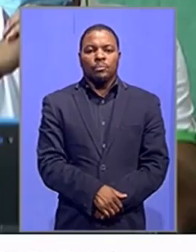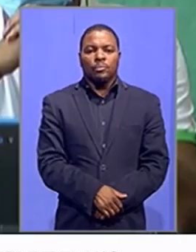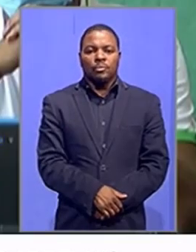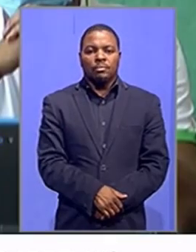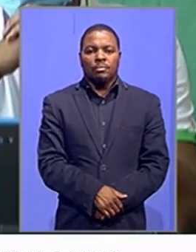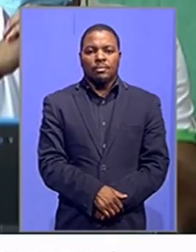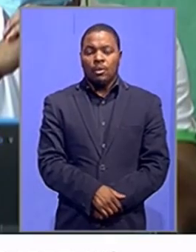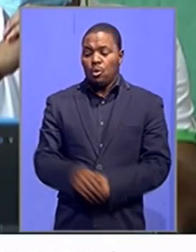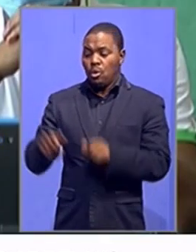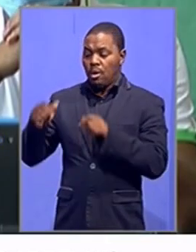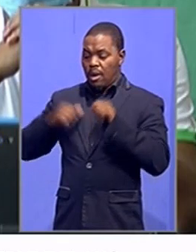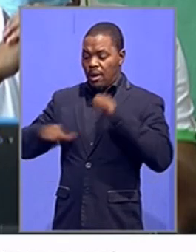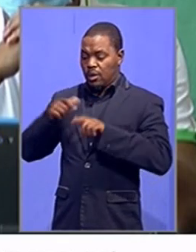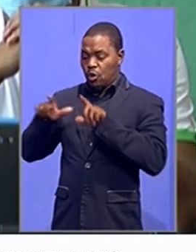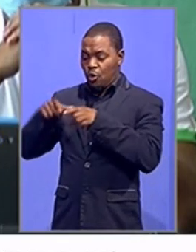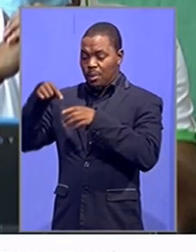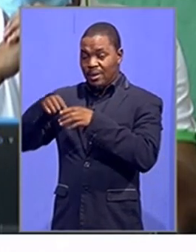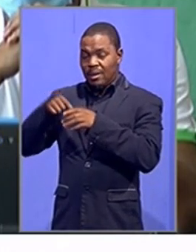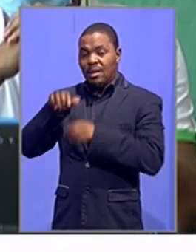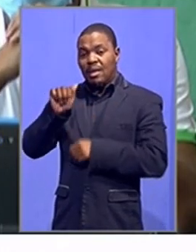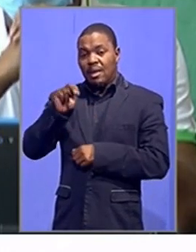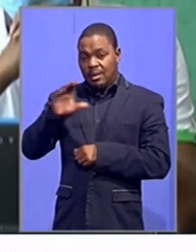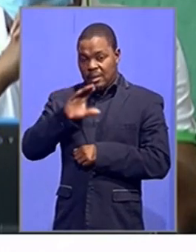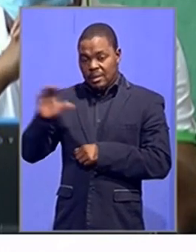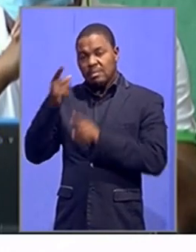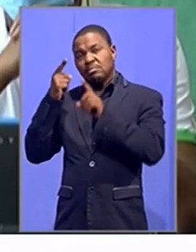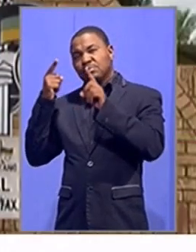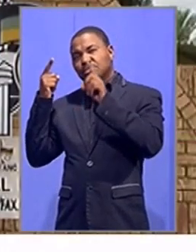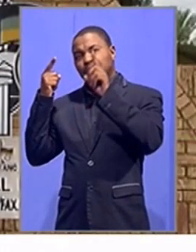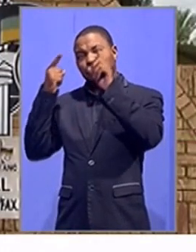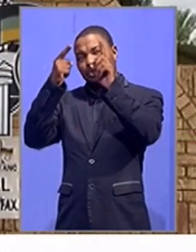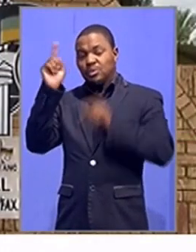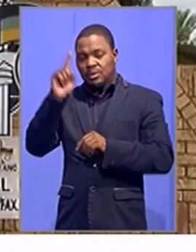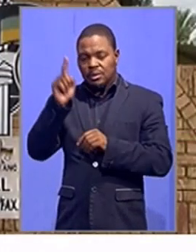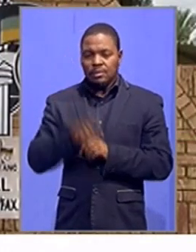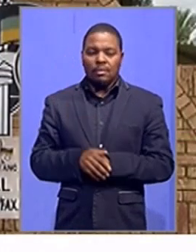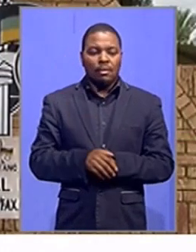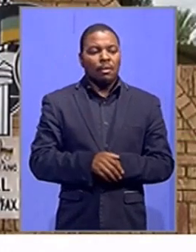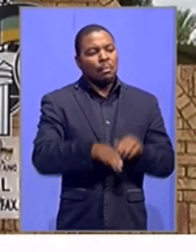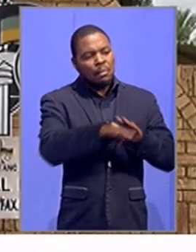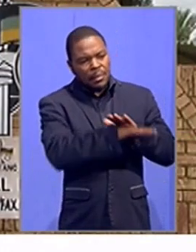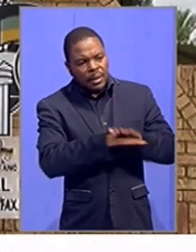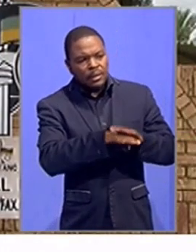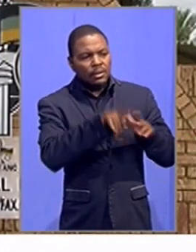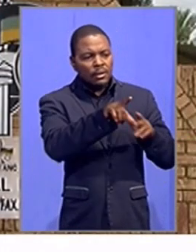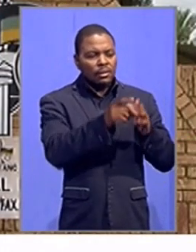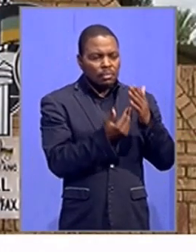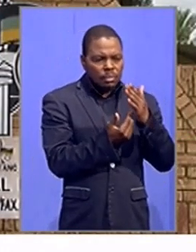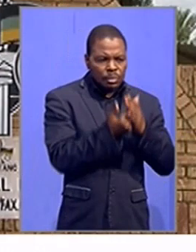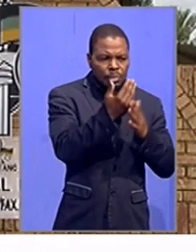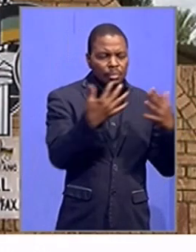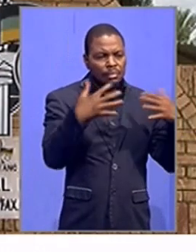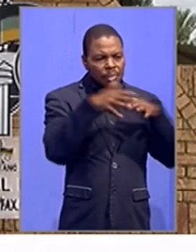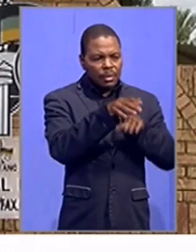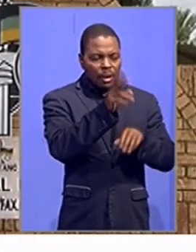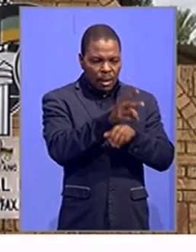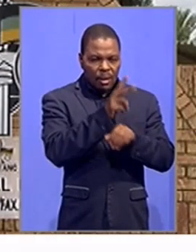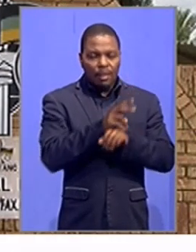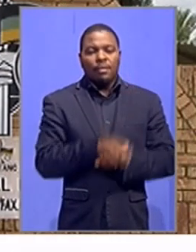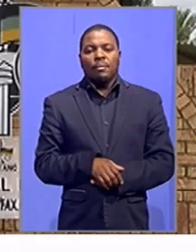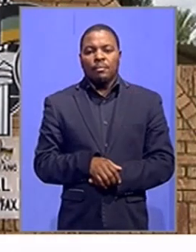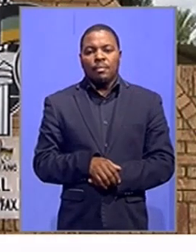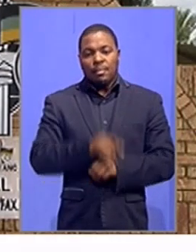Maitlhomo magolo a komiti ya nakwana ya ANC e ne e le go kitlanya le go aga sešwa makala mo profenseng. Seno se ne se tlile go